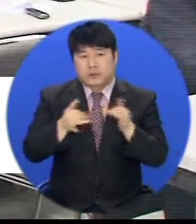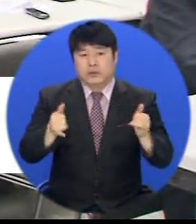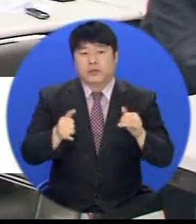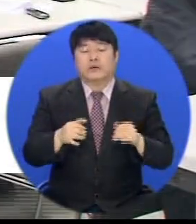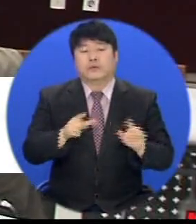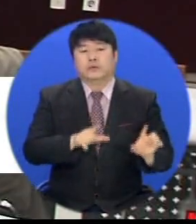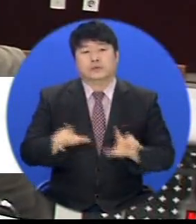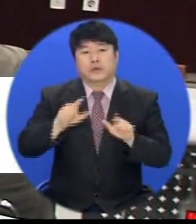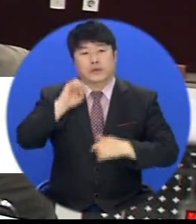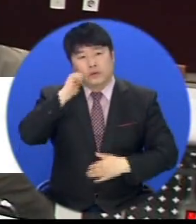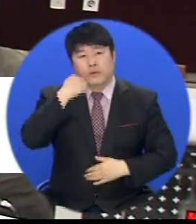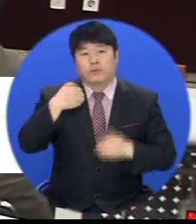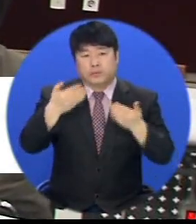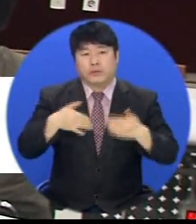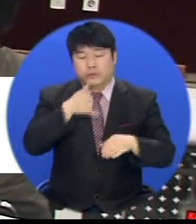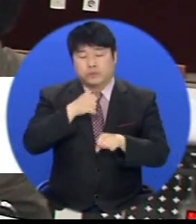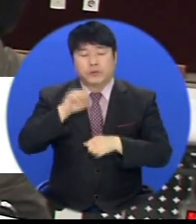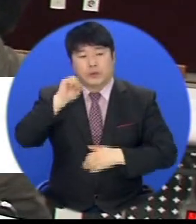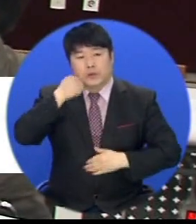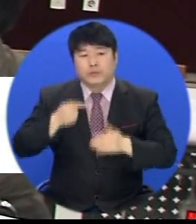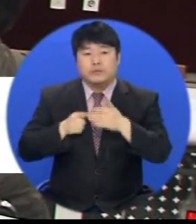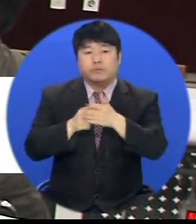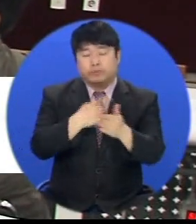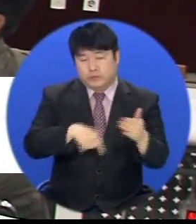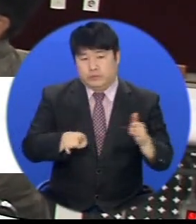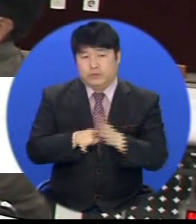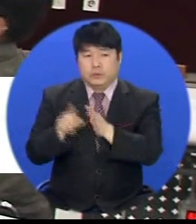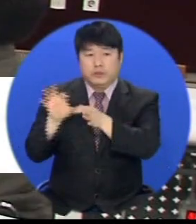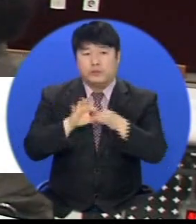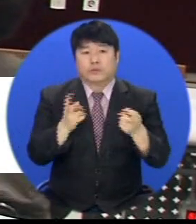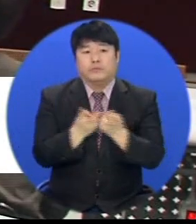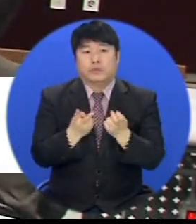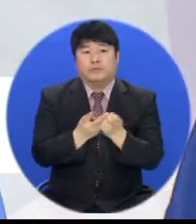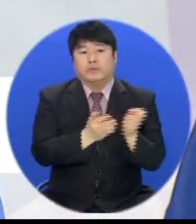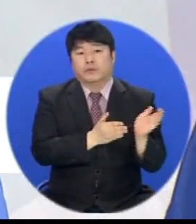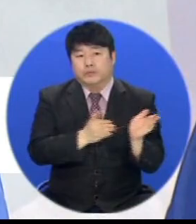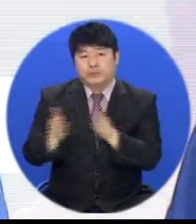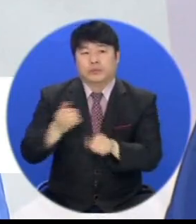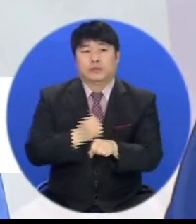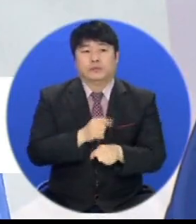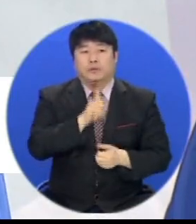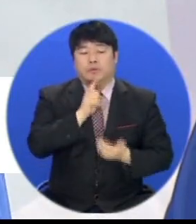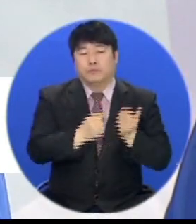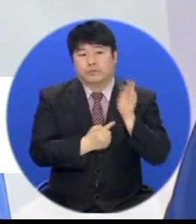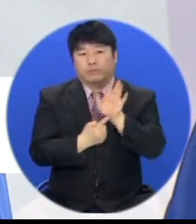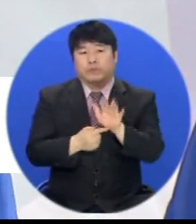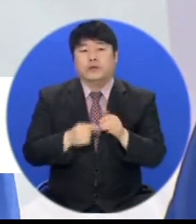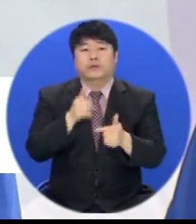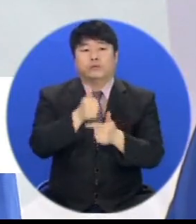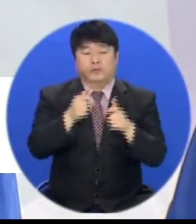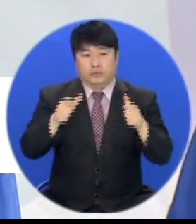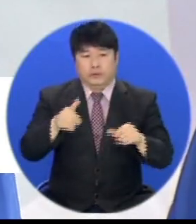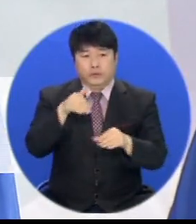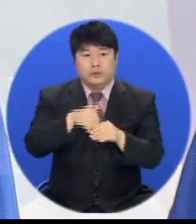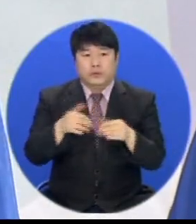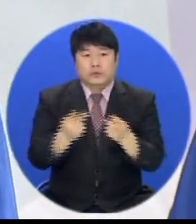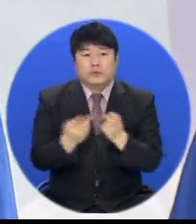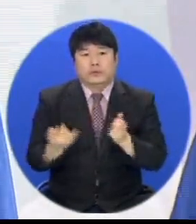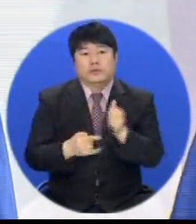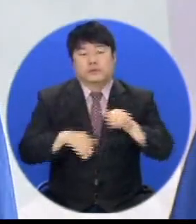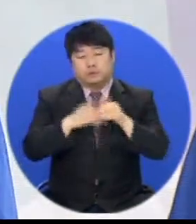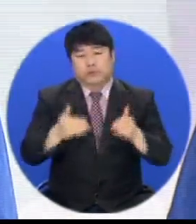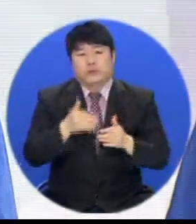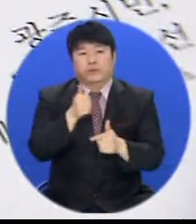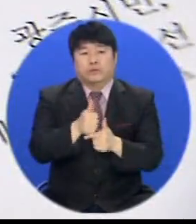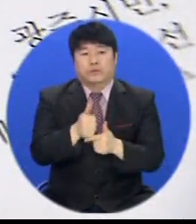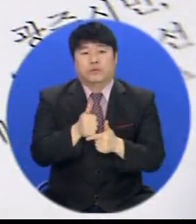위협받고 있다며 위기 극복을 위한 지속적인 대책을 마련하겠다고 밝혔습니다. 호남권 선대위는 코로나19